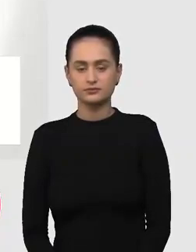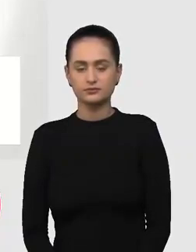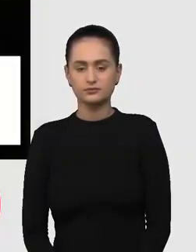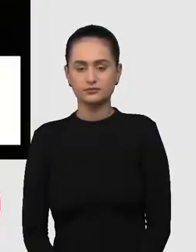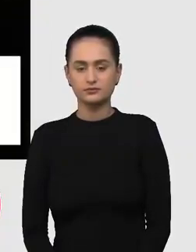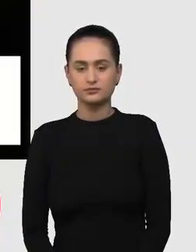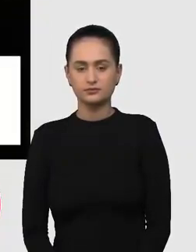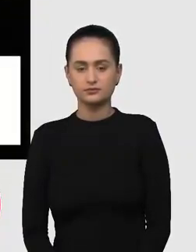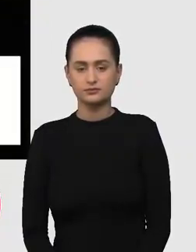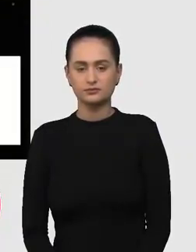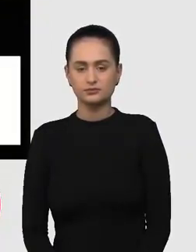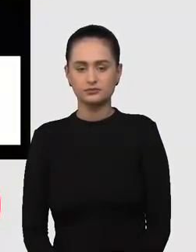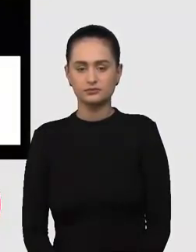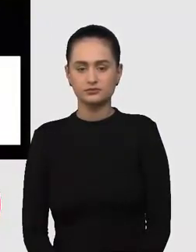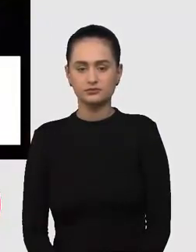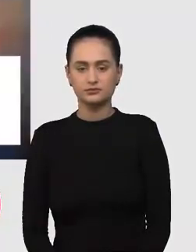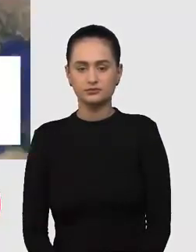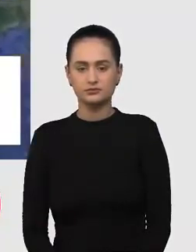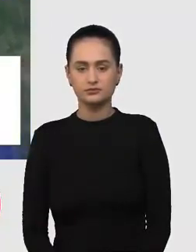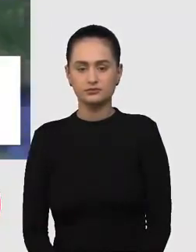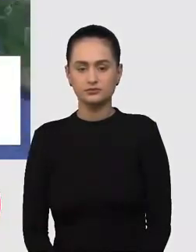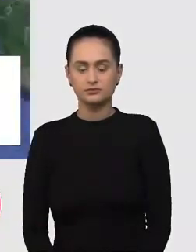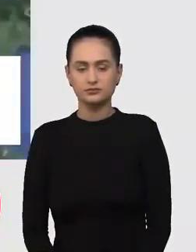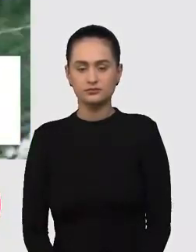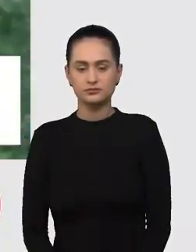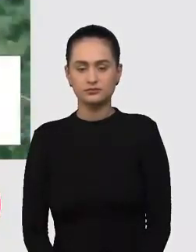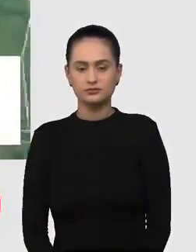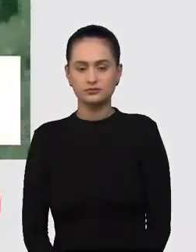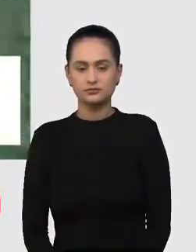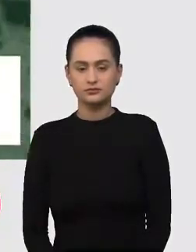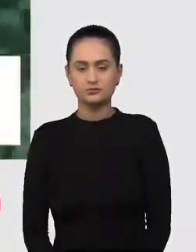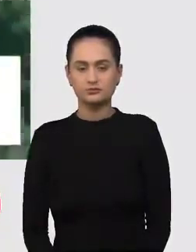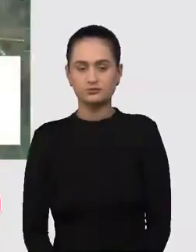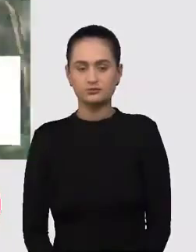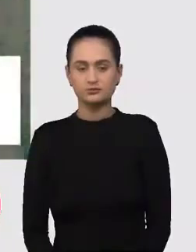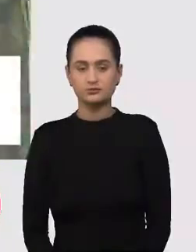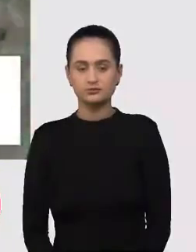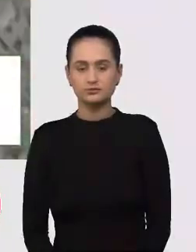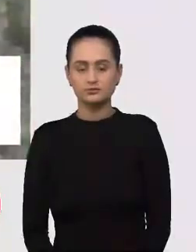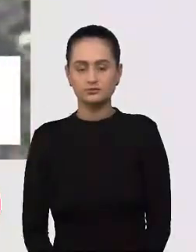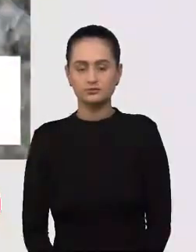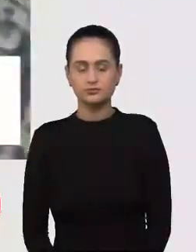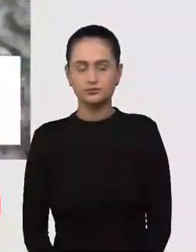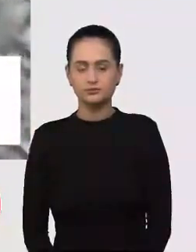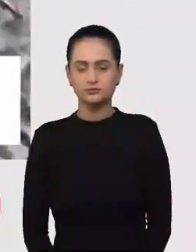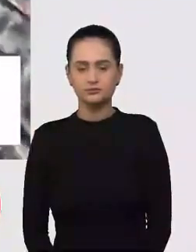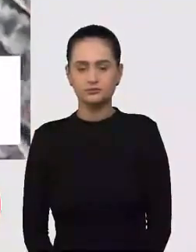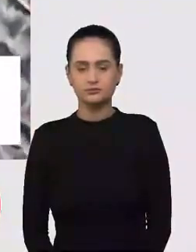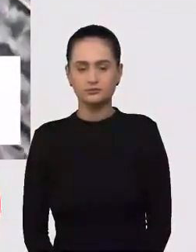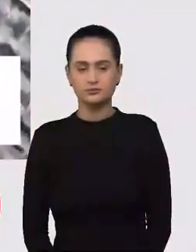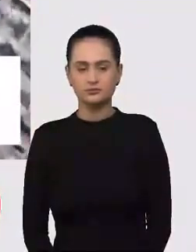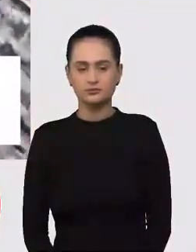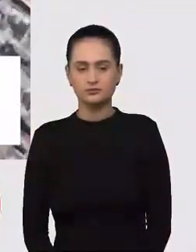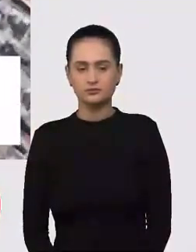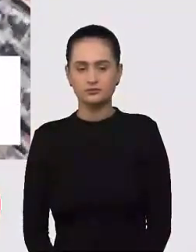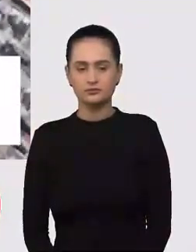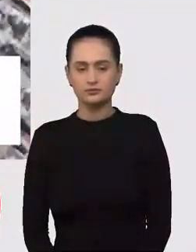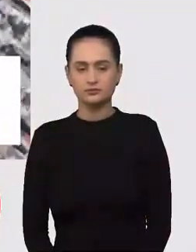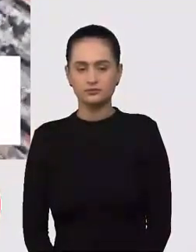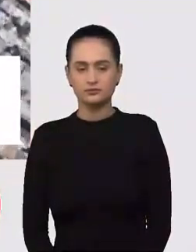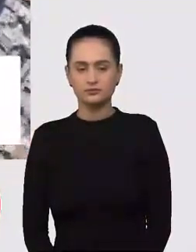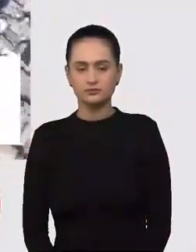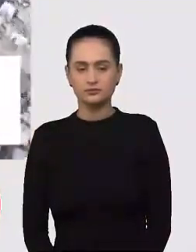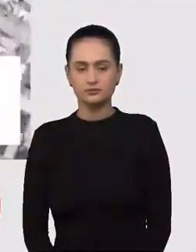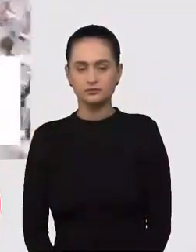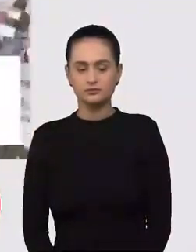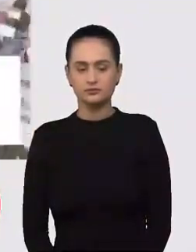intențiile acestui atacator, dacă acest atac este de natură teroristă sau pur și simplu atacul unui